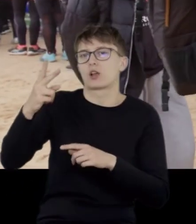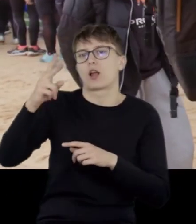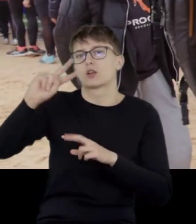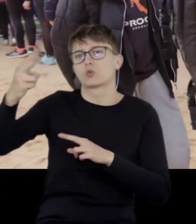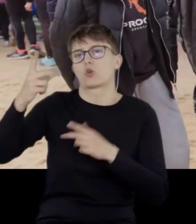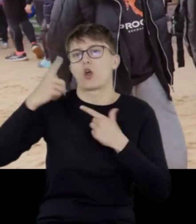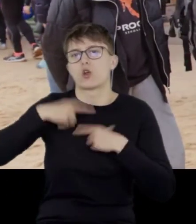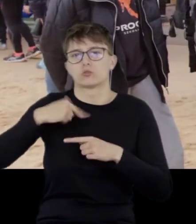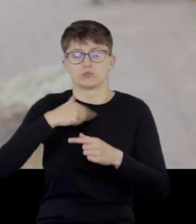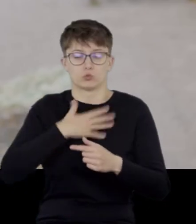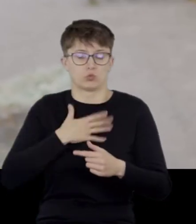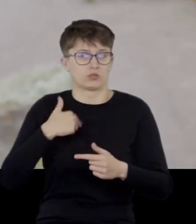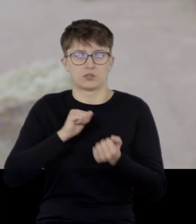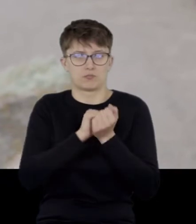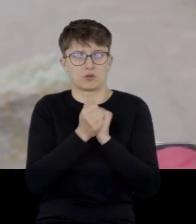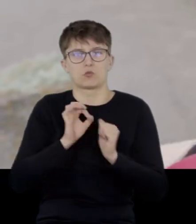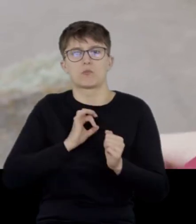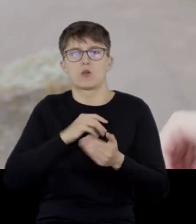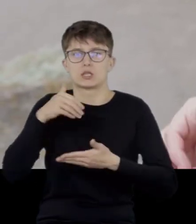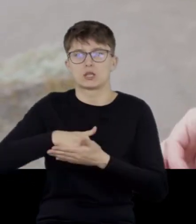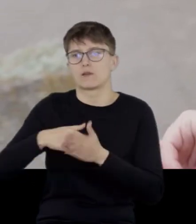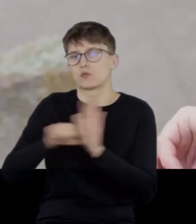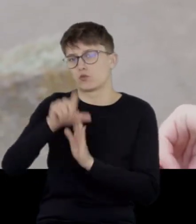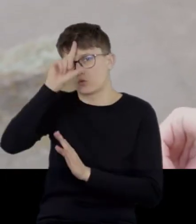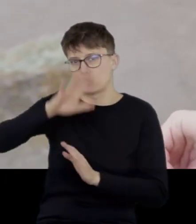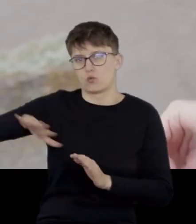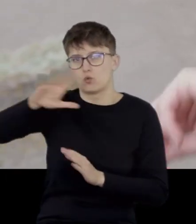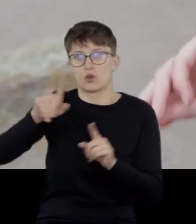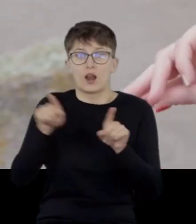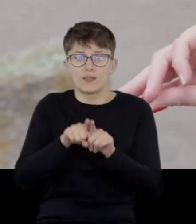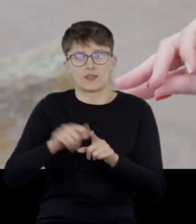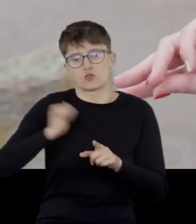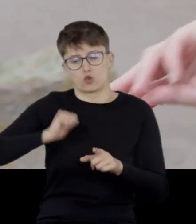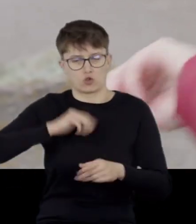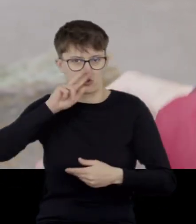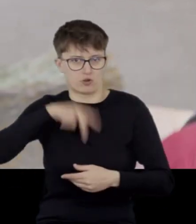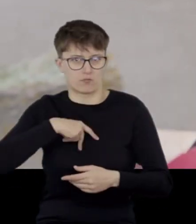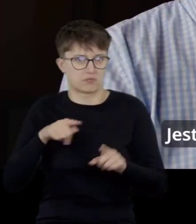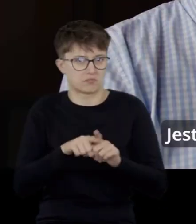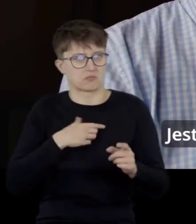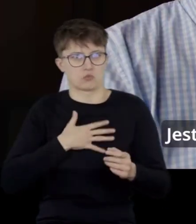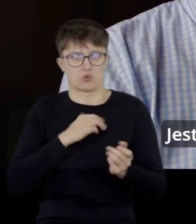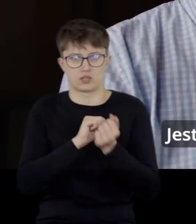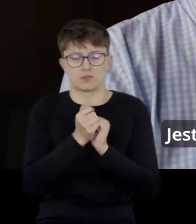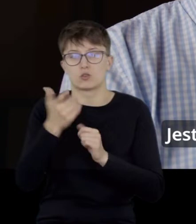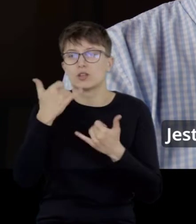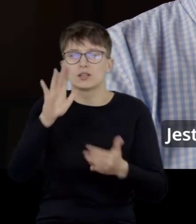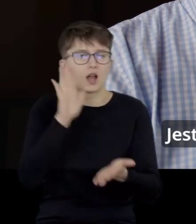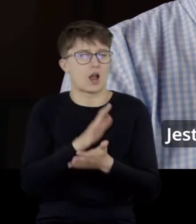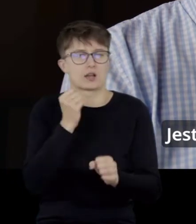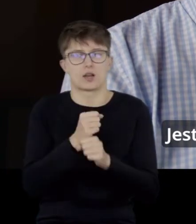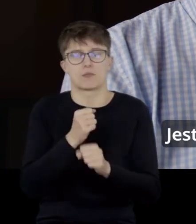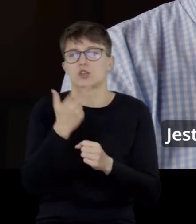człowieka. Zmieniło mój stosunek do ludzi, ale również stosunek do samej siebie. Jest to inny charakter pracy